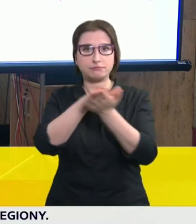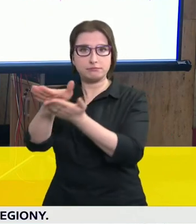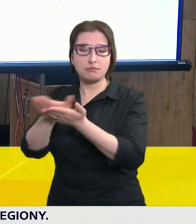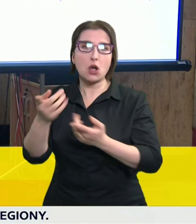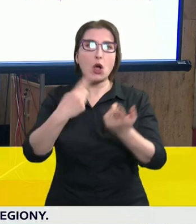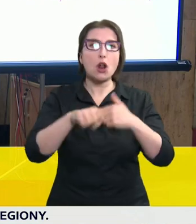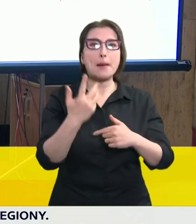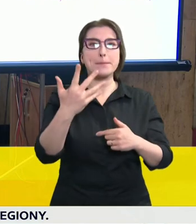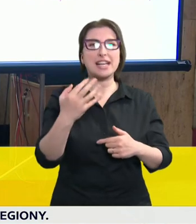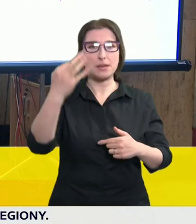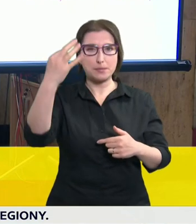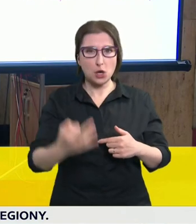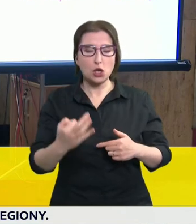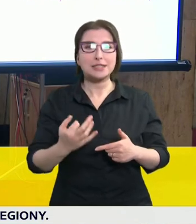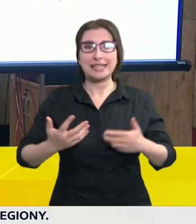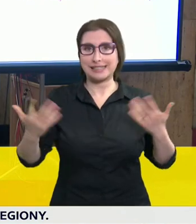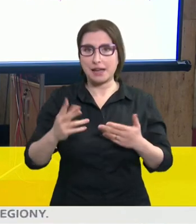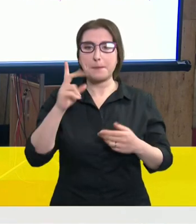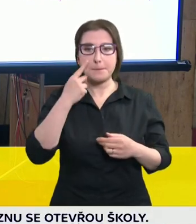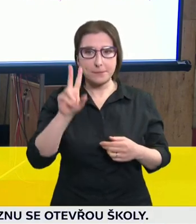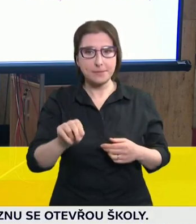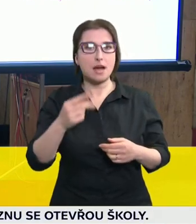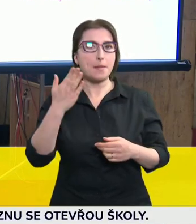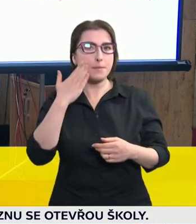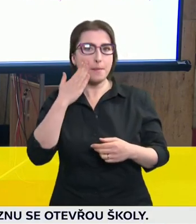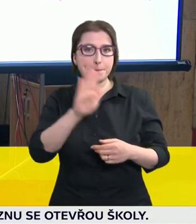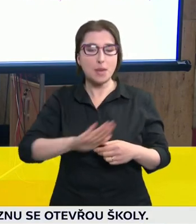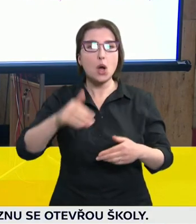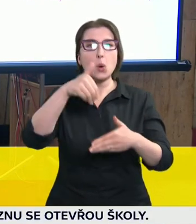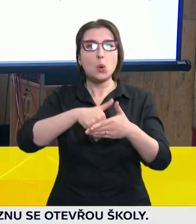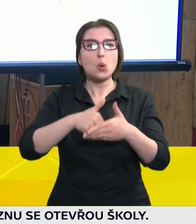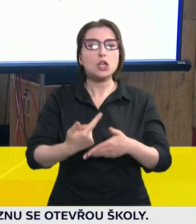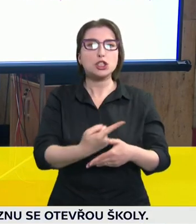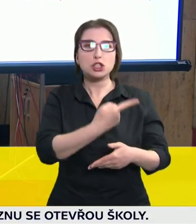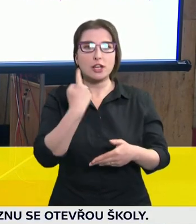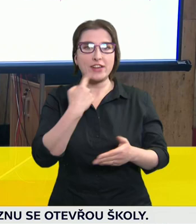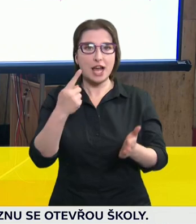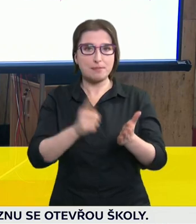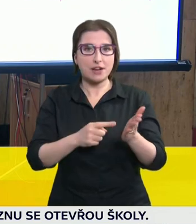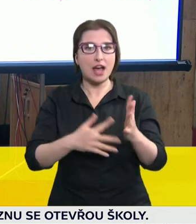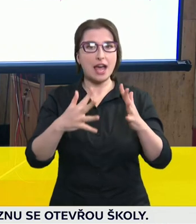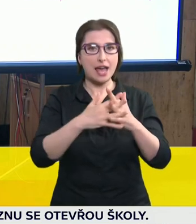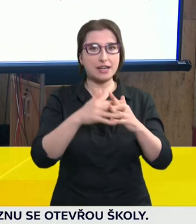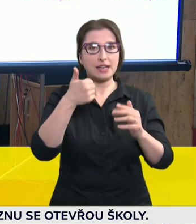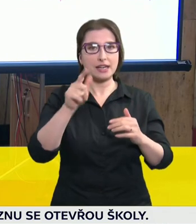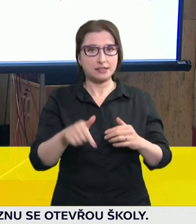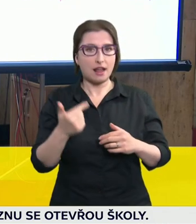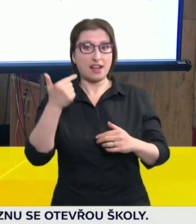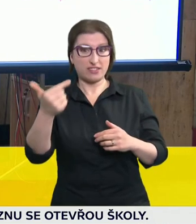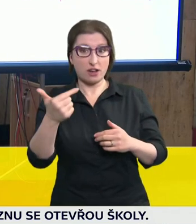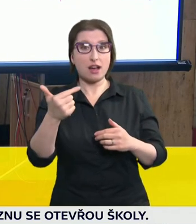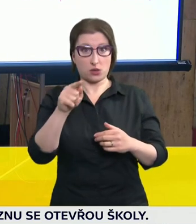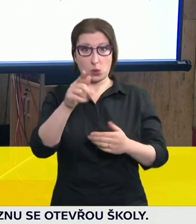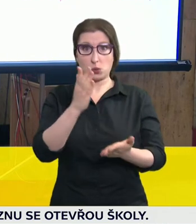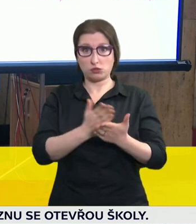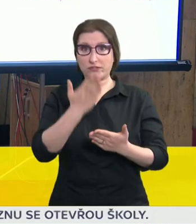5% té kapacity, tak vidíte, že ta červená barva při čísle R1,2 postupuje tímto způsobem. Když